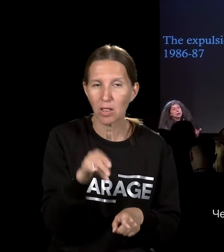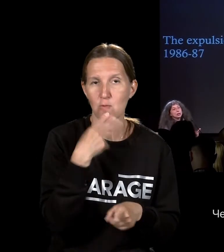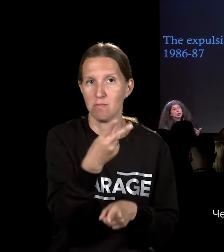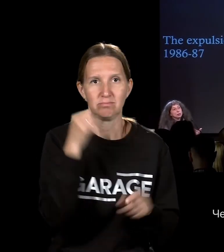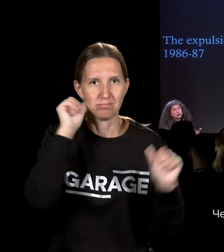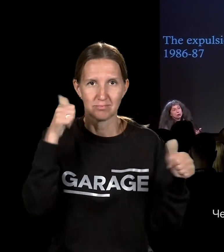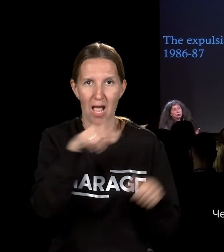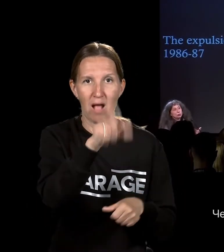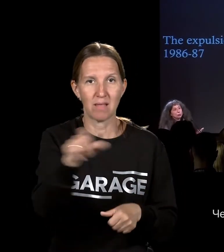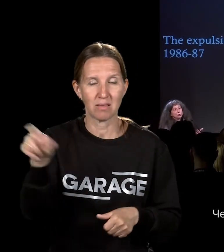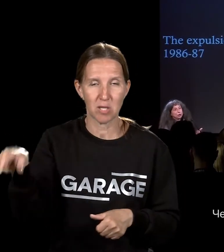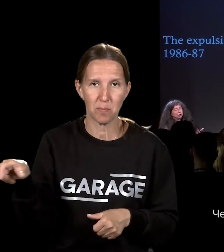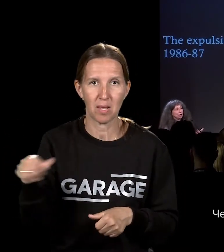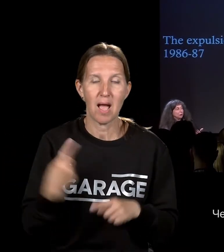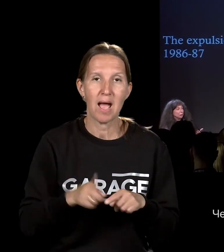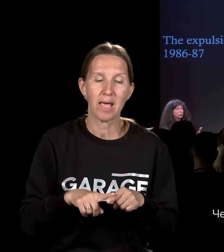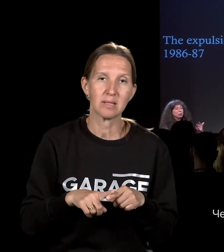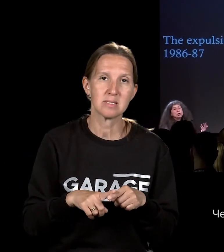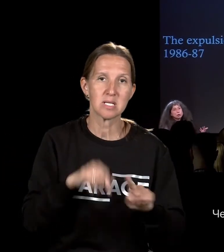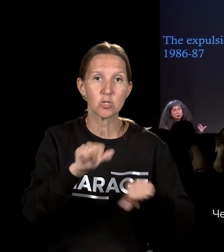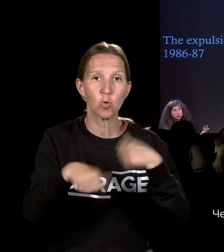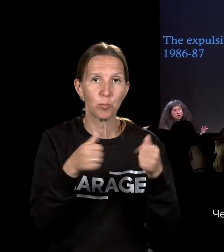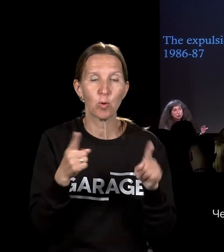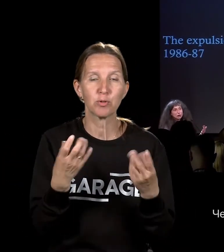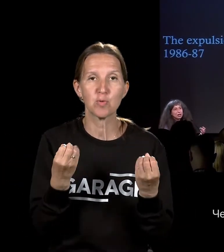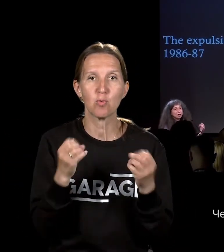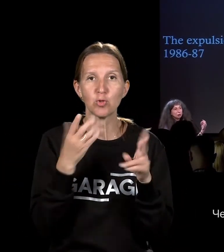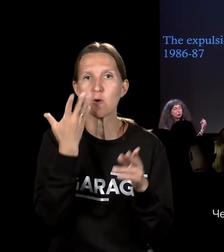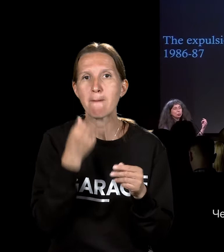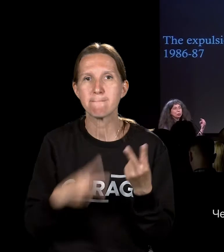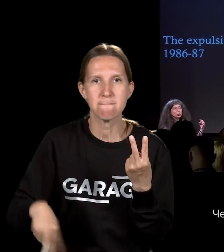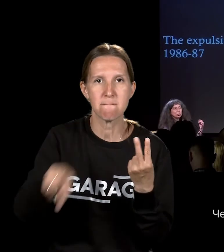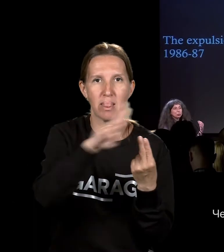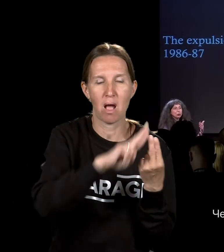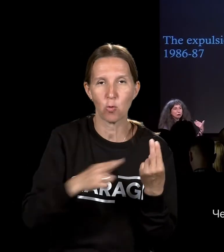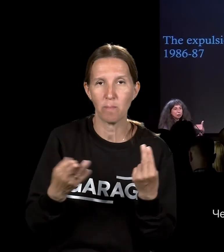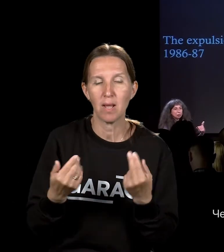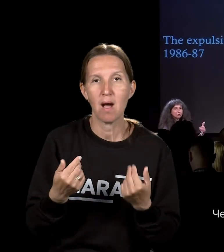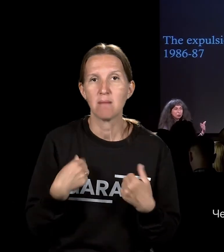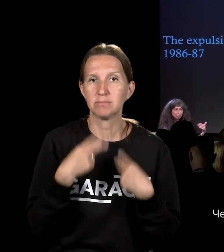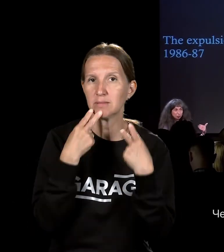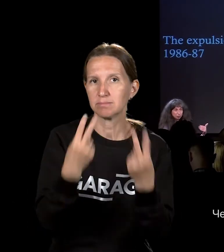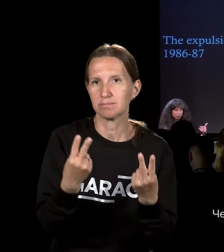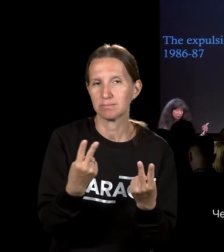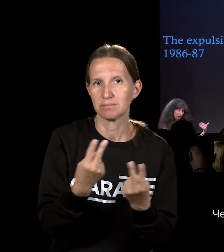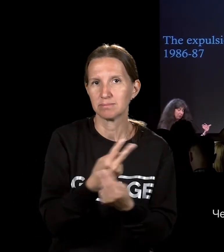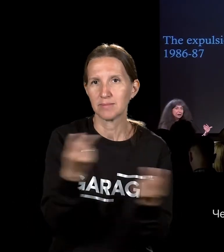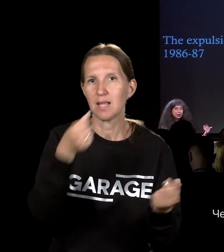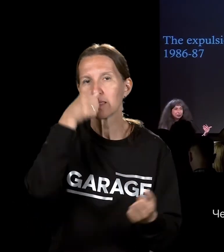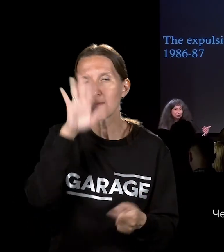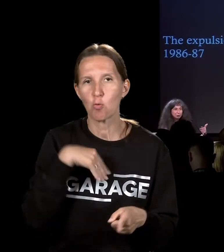замечают на анонимностях, что это скульптура, почему они еще монохромные, что это скульптура, с которой мы не можем